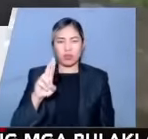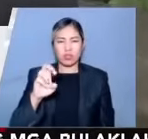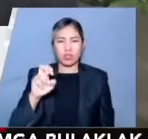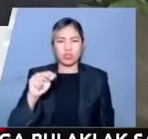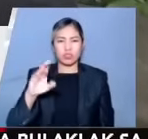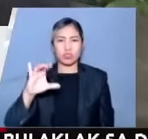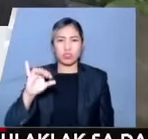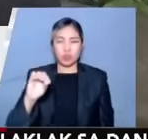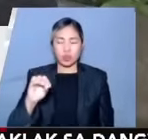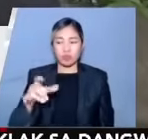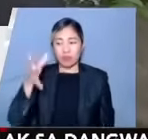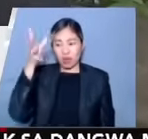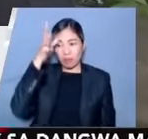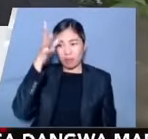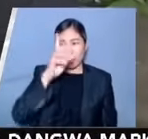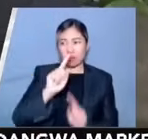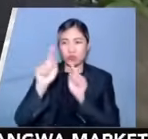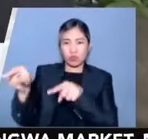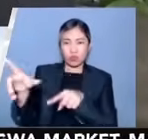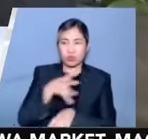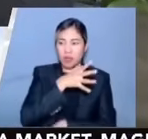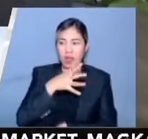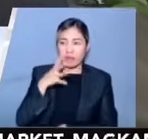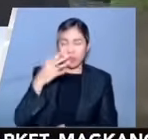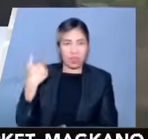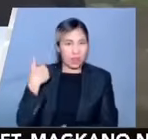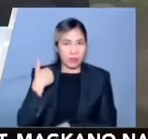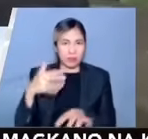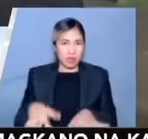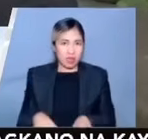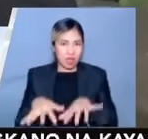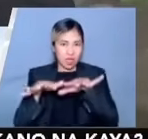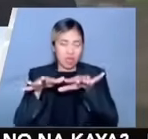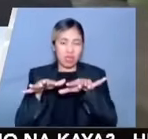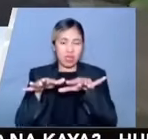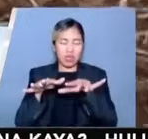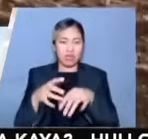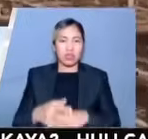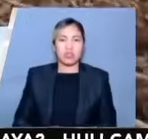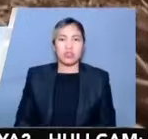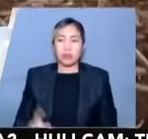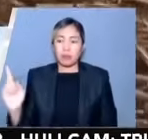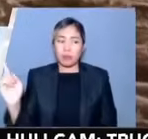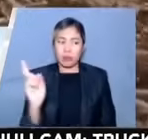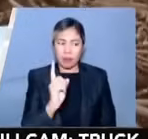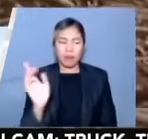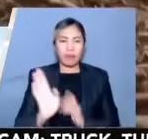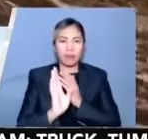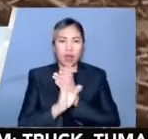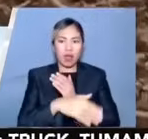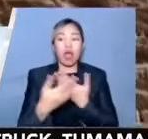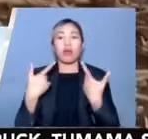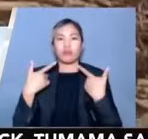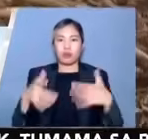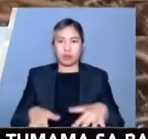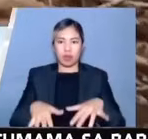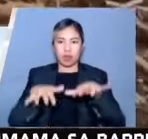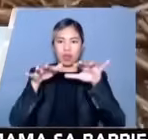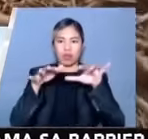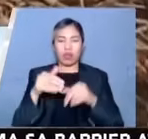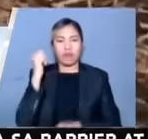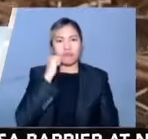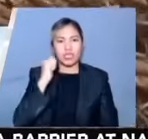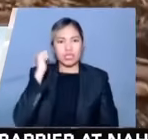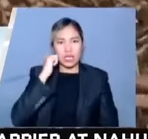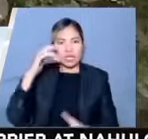namang baha noong magpunta siya nung Balik lang niya inabot na siya araw-araw niyang iniikot ang bayan